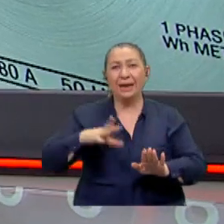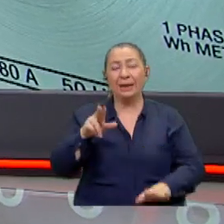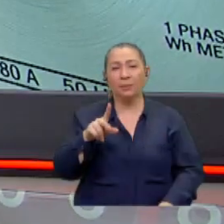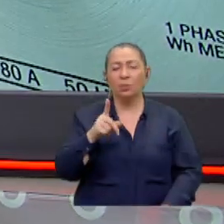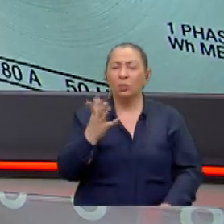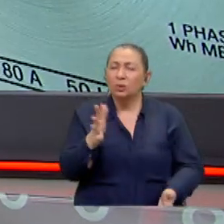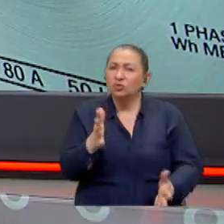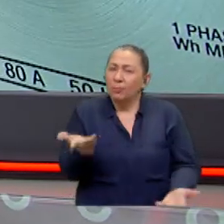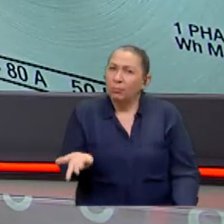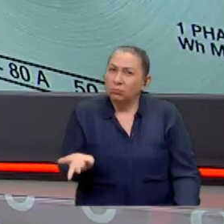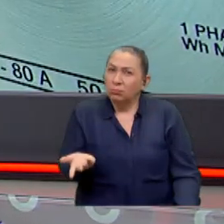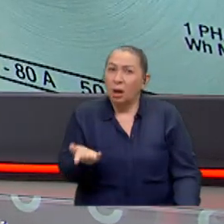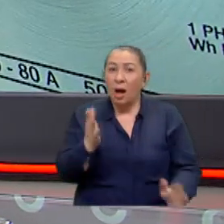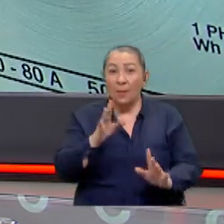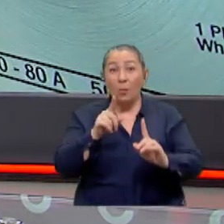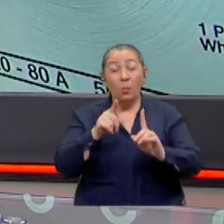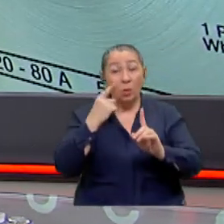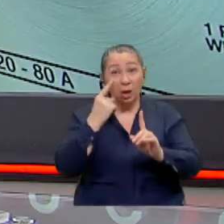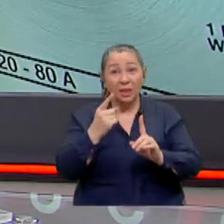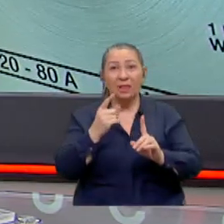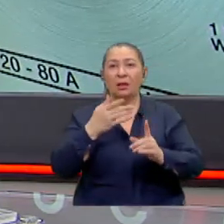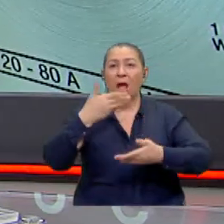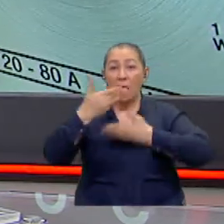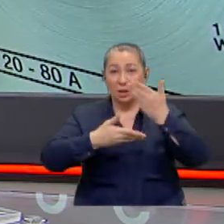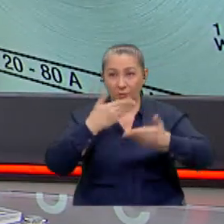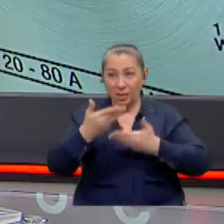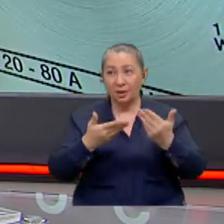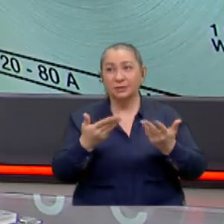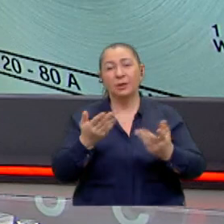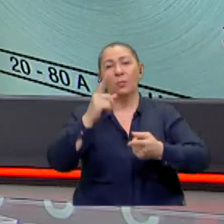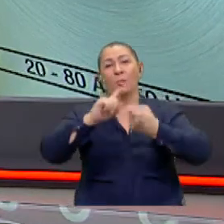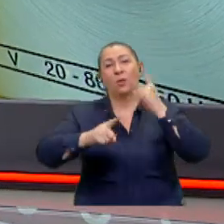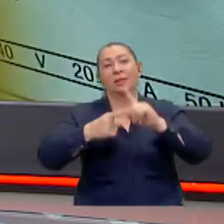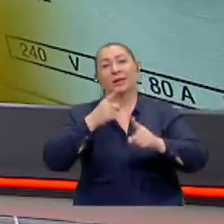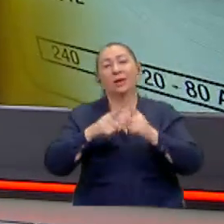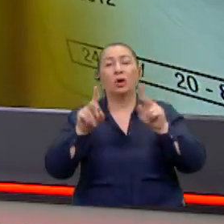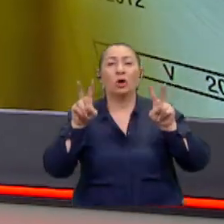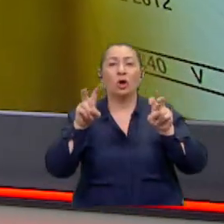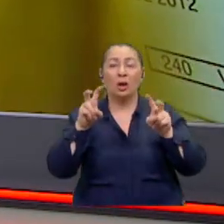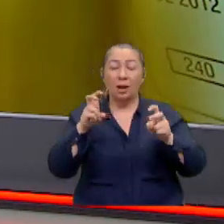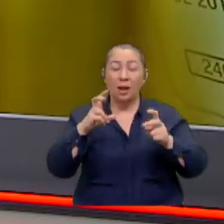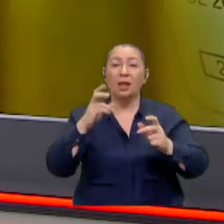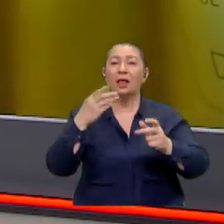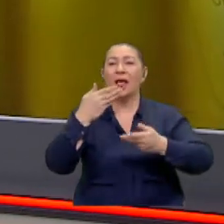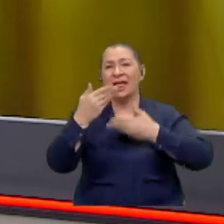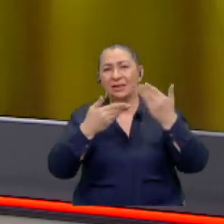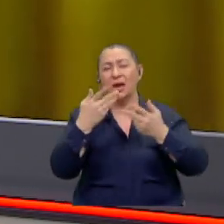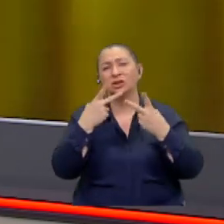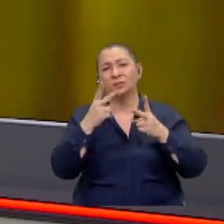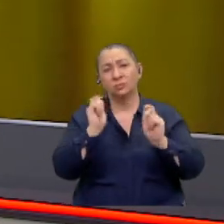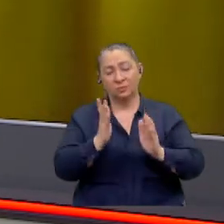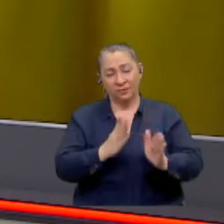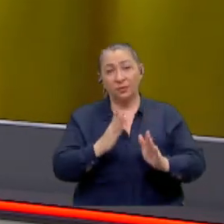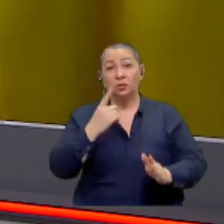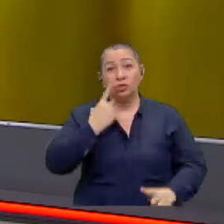o kadar acayip ki Ama bu arada demeçler işte siyasi konuyla ilgili yapılanları tarifler sürüyor